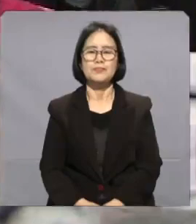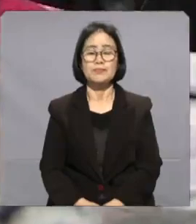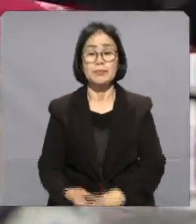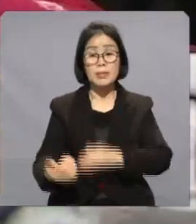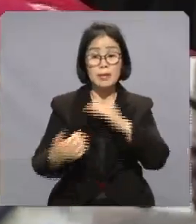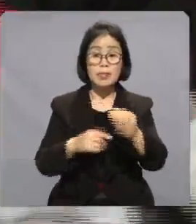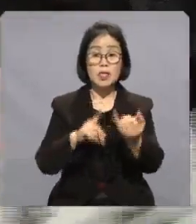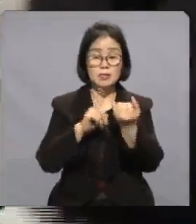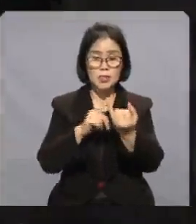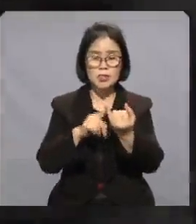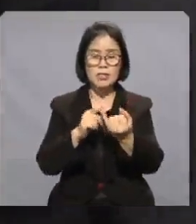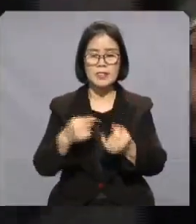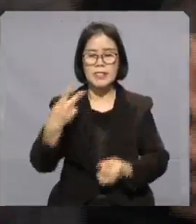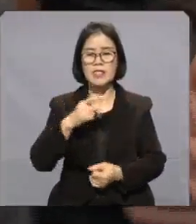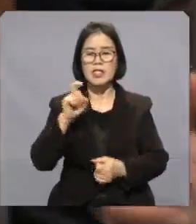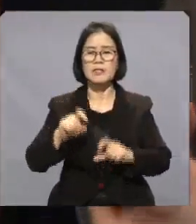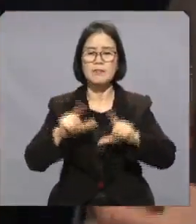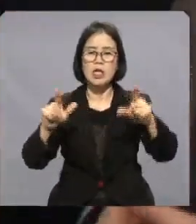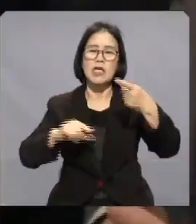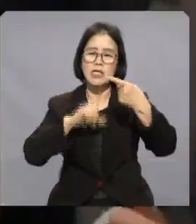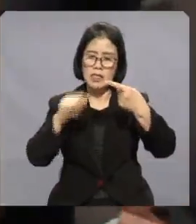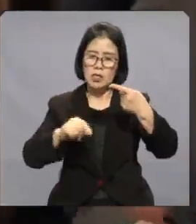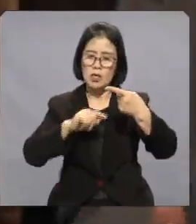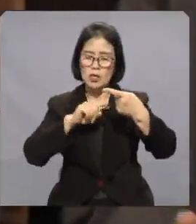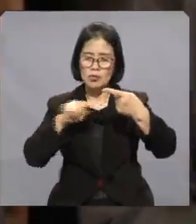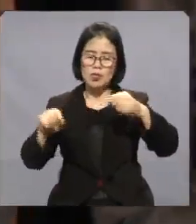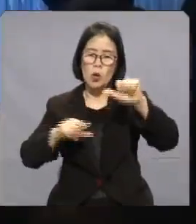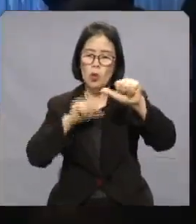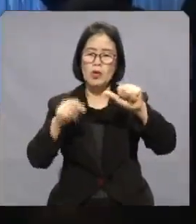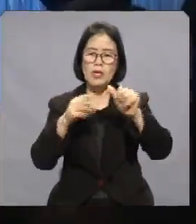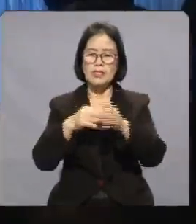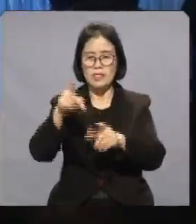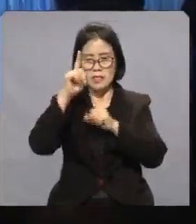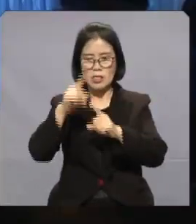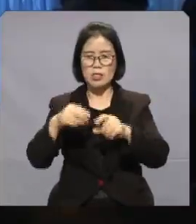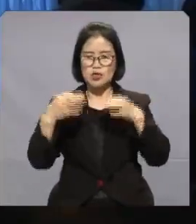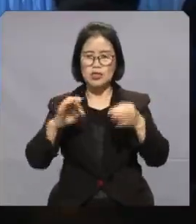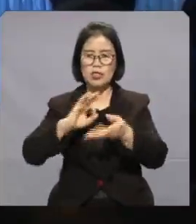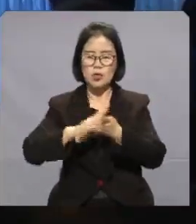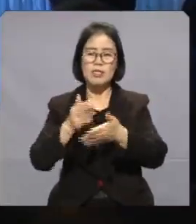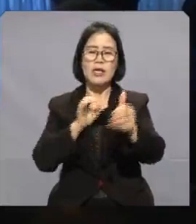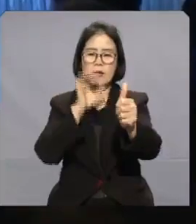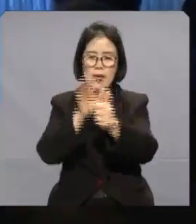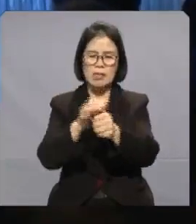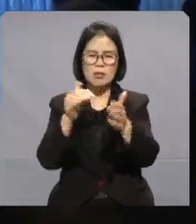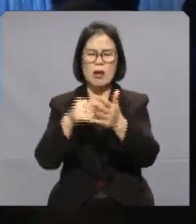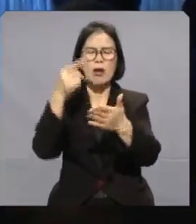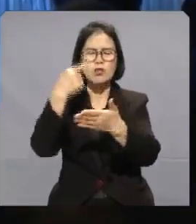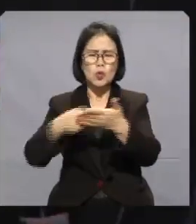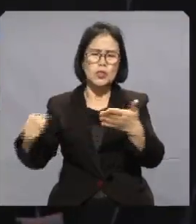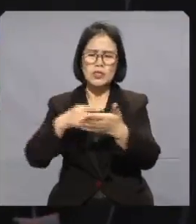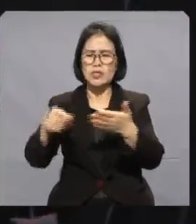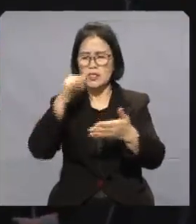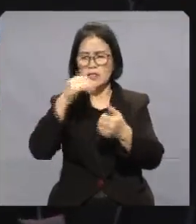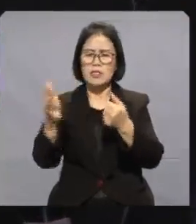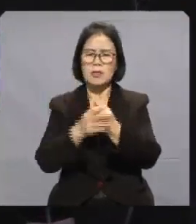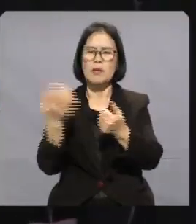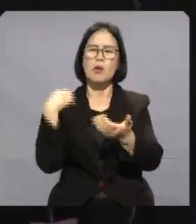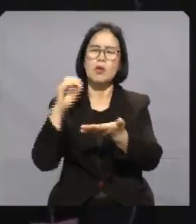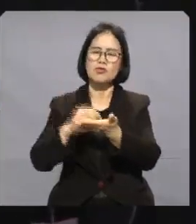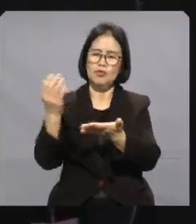앞서 김 여사 측은 2010년 1월에서 5월 이 씨에게 주식 계좌를 맡겼다 손실 만나 회수했다고